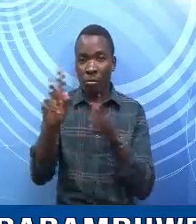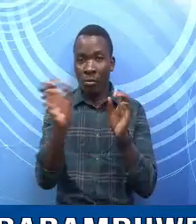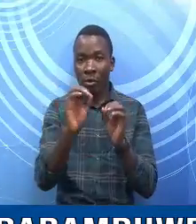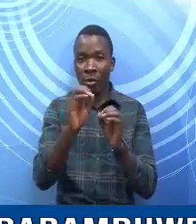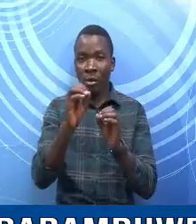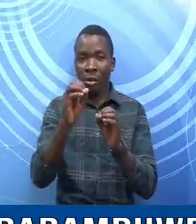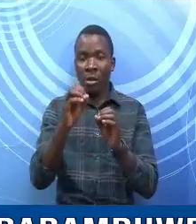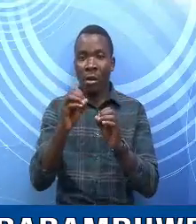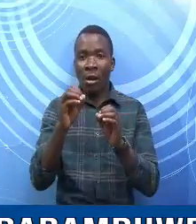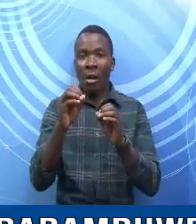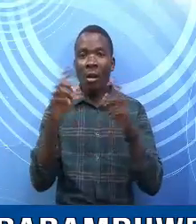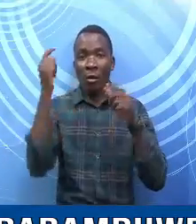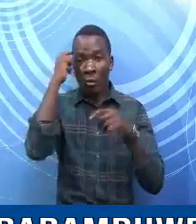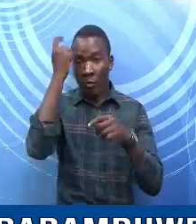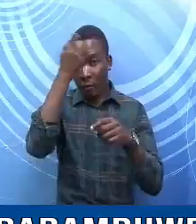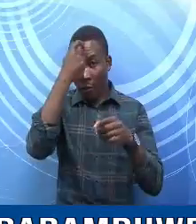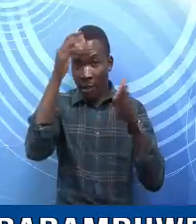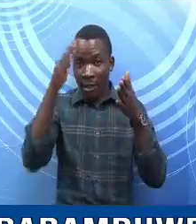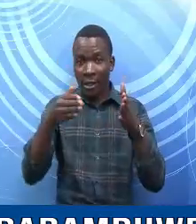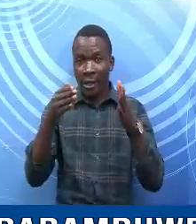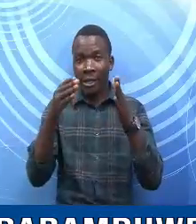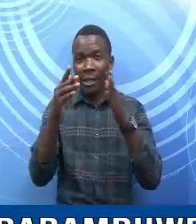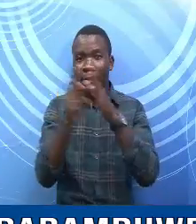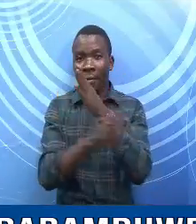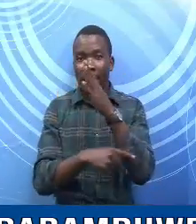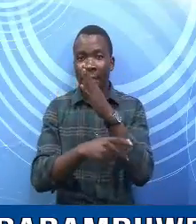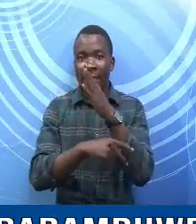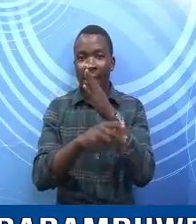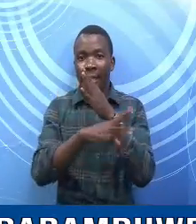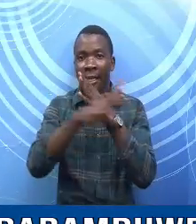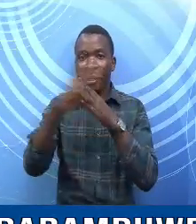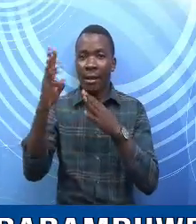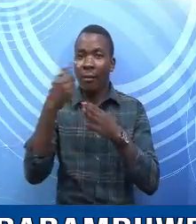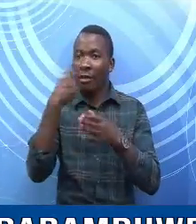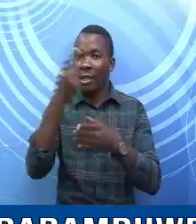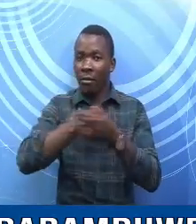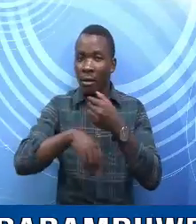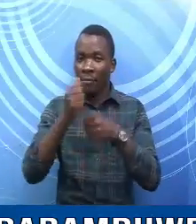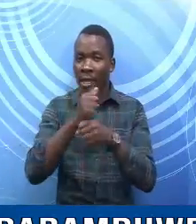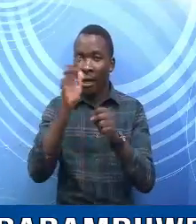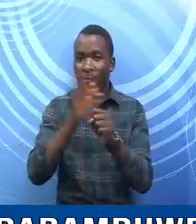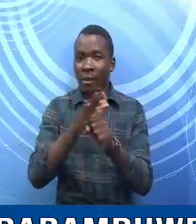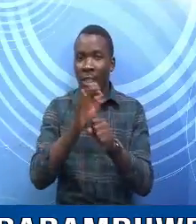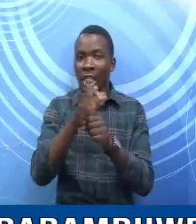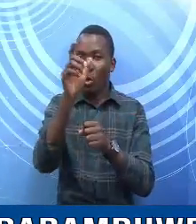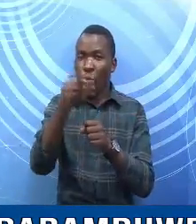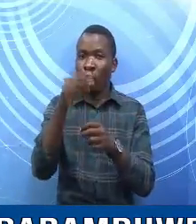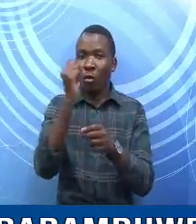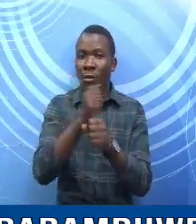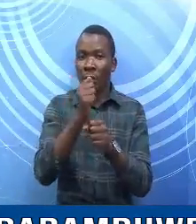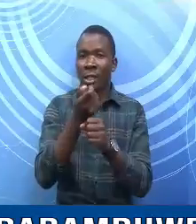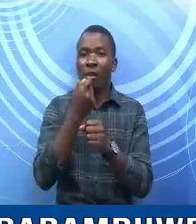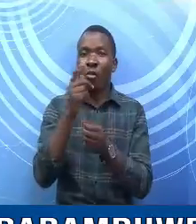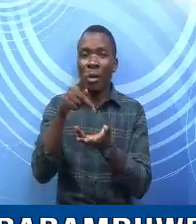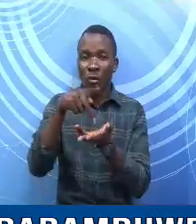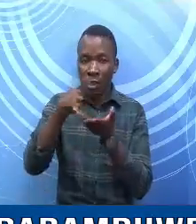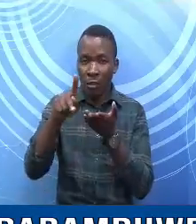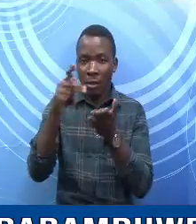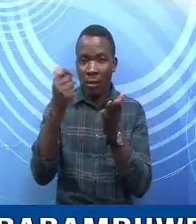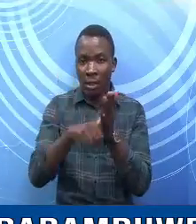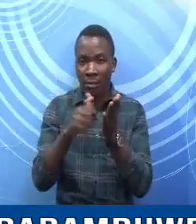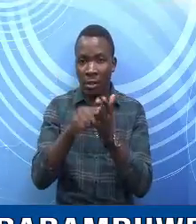w'intara y'Ubengezo Munyentwari Alphonse yavuze ko imyaka ngo ari myinshi cyane ndetse ko wakoze aba agomba kwishyurwa, ndetse iki kibazo agiye